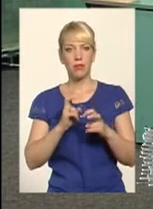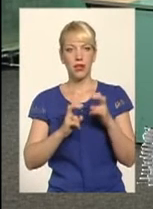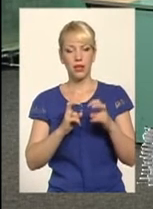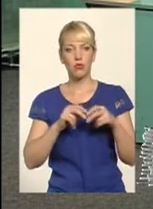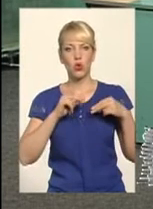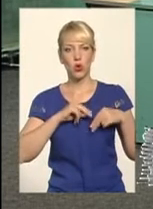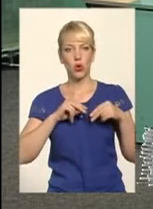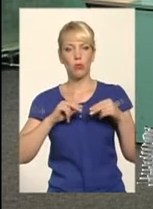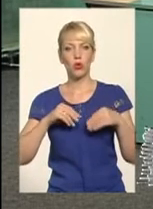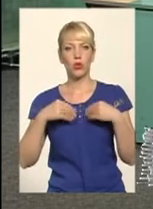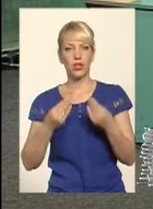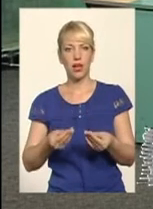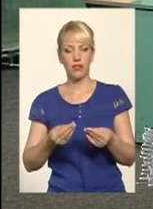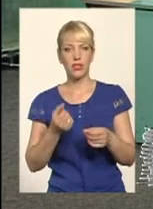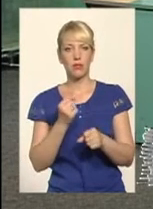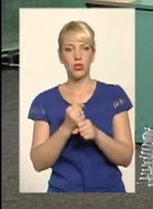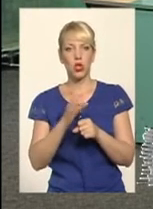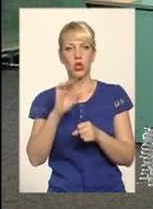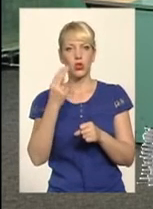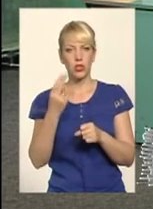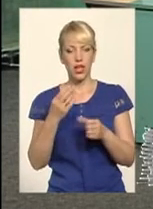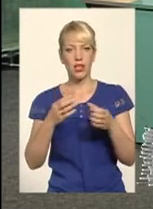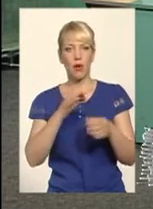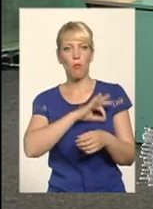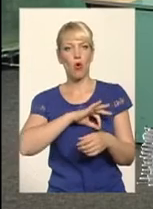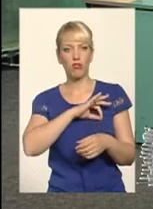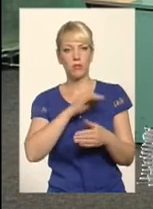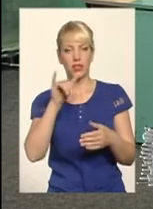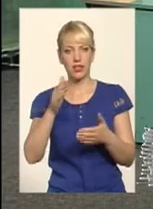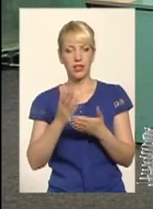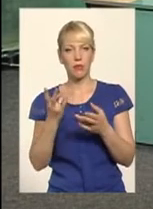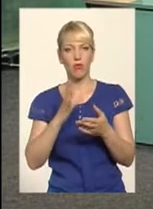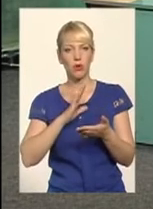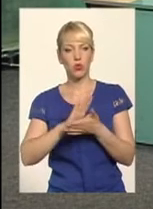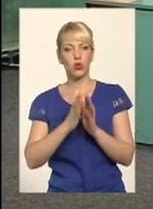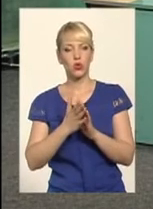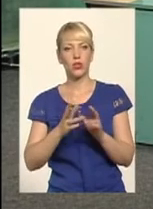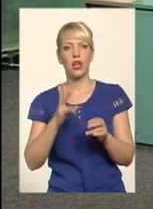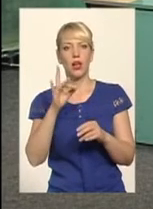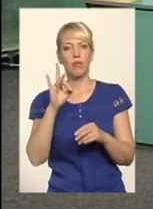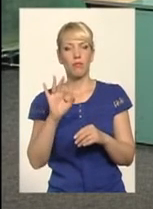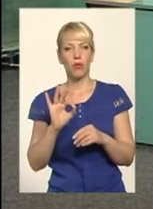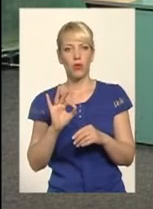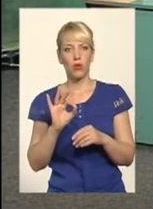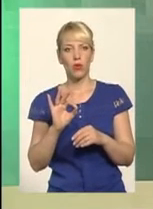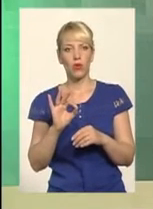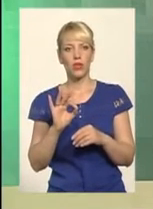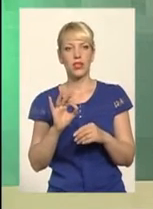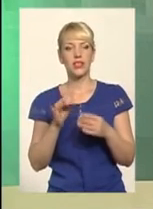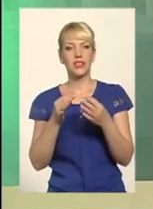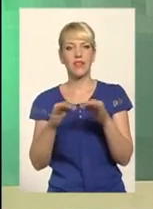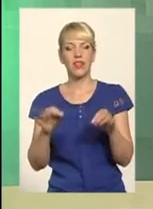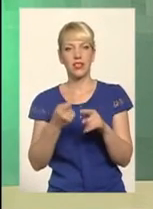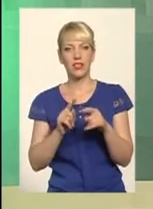і трудовий колектив є соціальними партнерами, є там профспілка, має бути обов'язково згода профкому на вивільнення цієї людини або відсутність такої